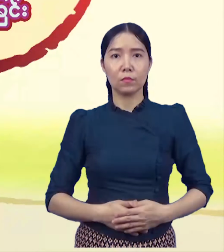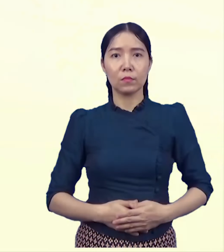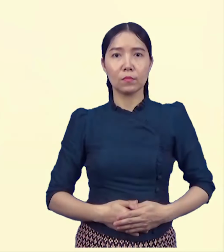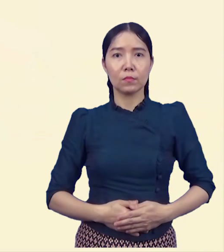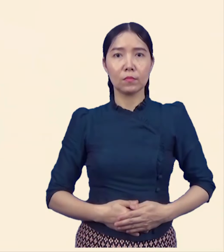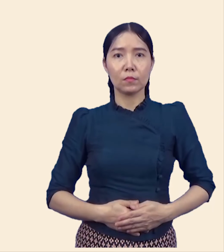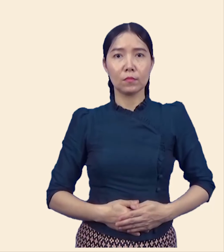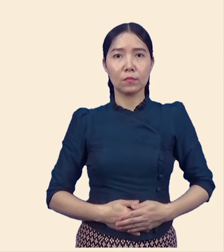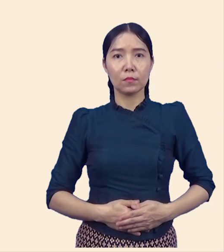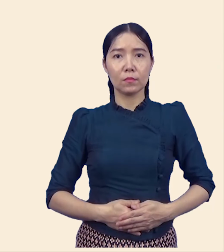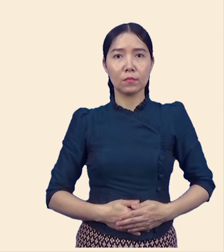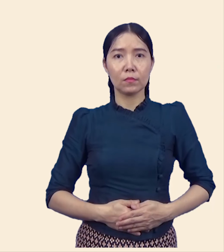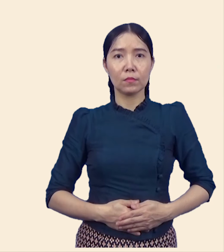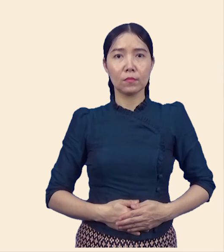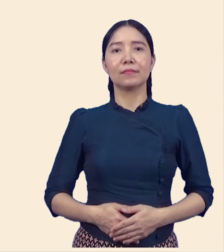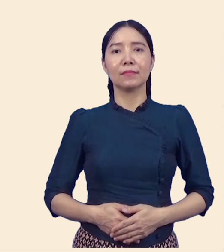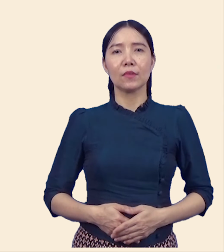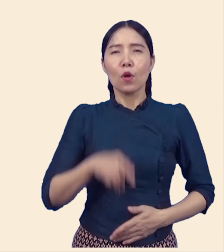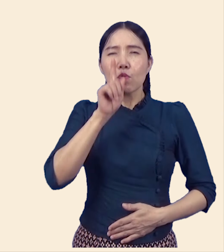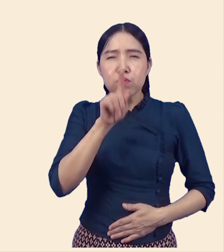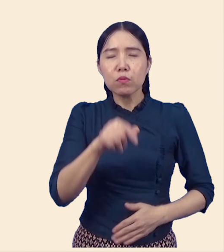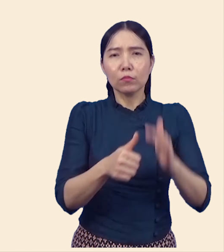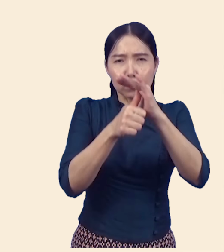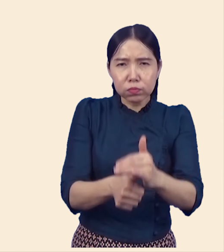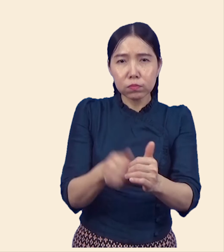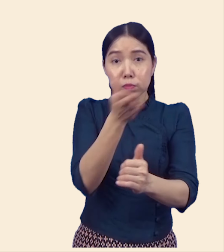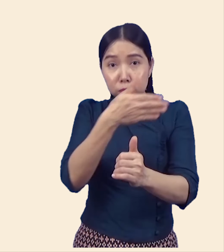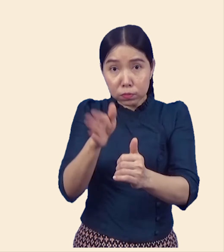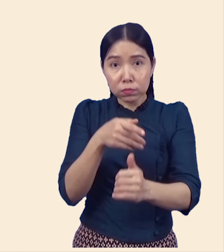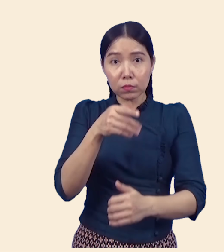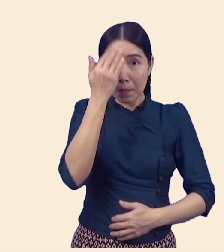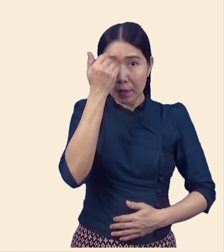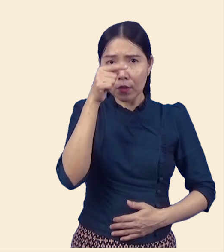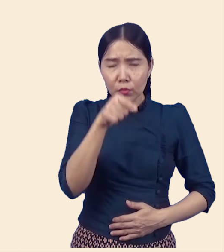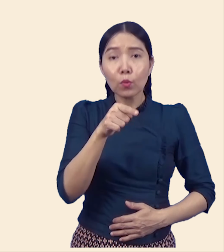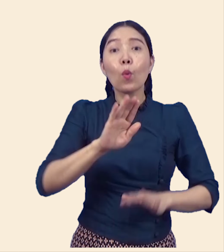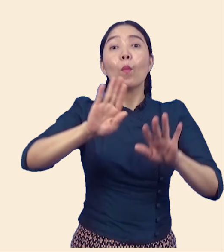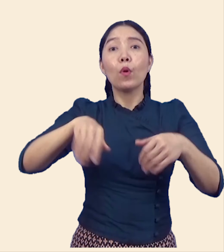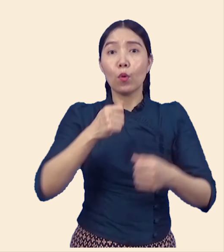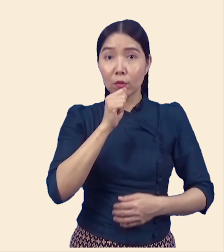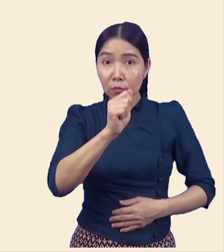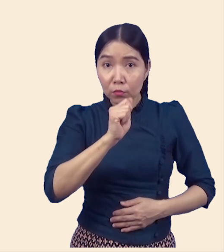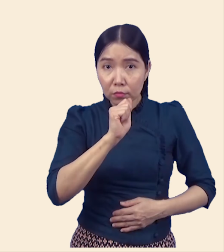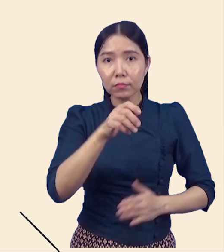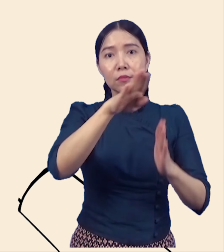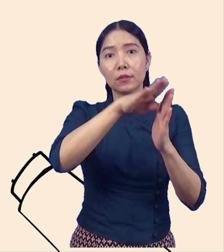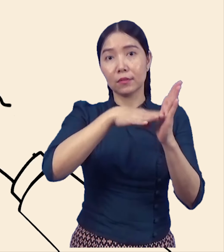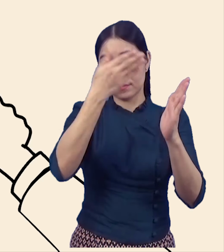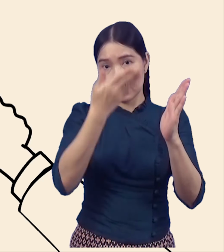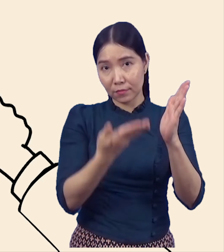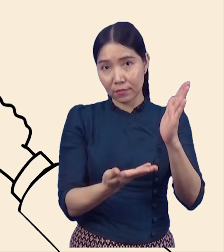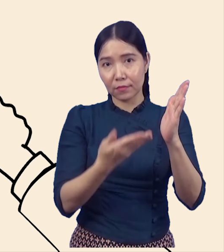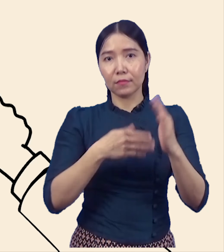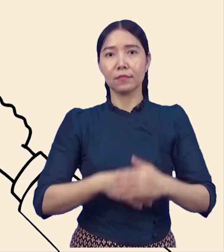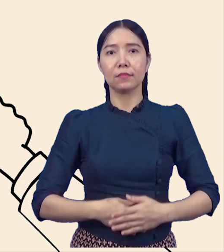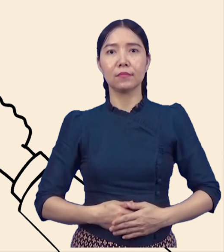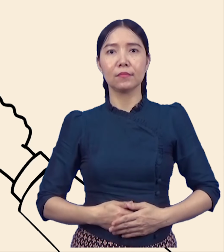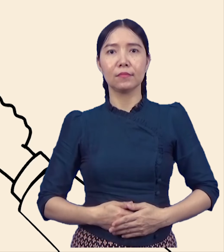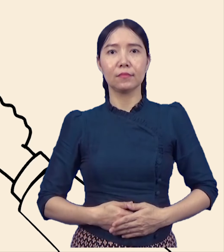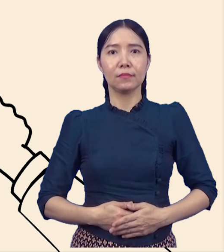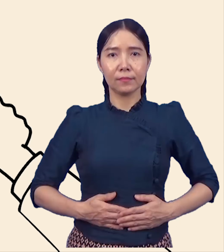်အကျန်းဖတ်မှုမှလွတ်မြောက်လာသူကိုမီဒီယာအင်တာဗျူးပြုလုပ်မည်ဆိုပါက တရင်ချက်လက်ရယူရန်အတွက်ဖြစ်ပါကအကြံ